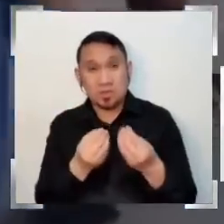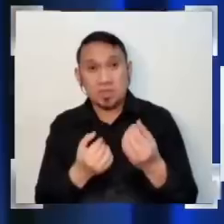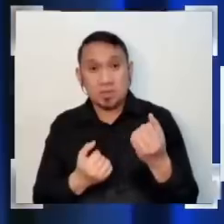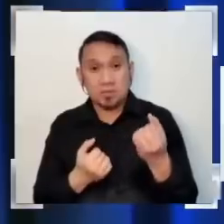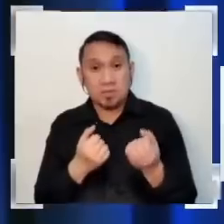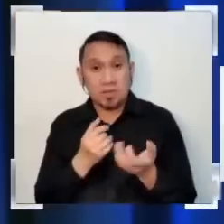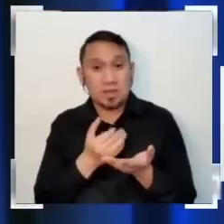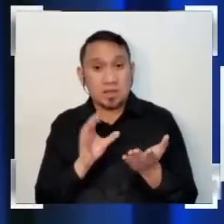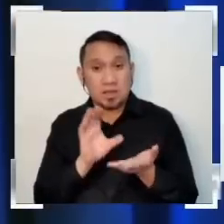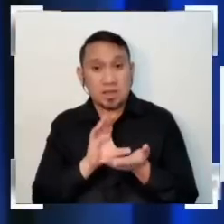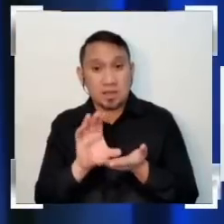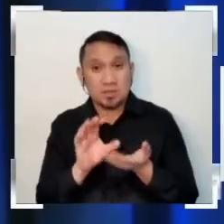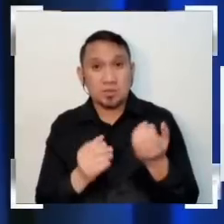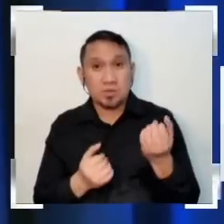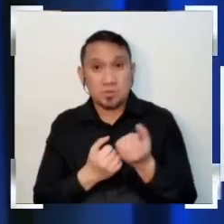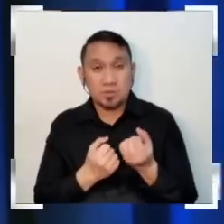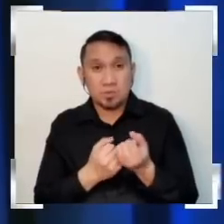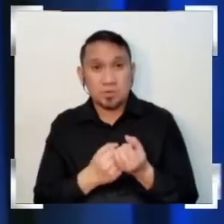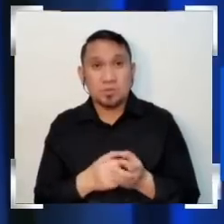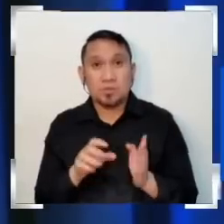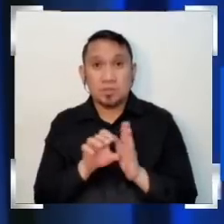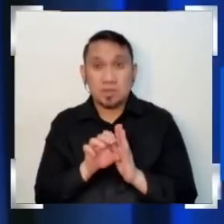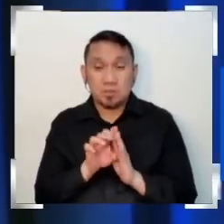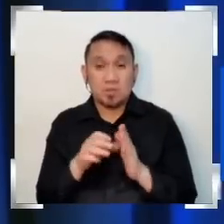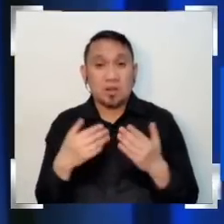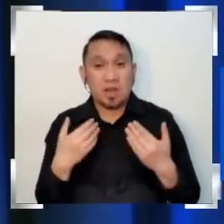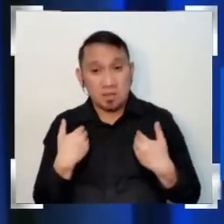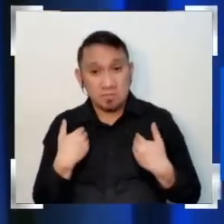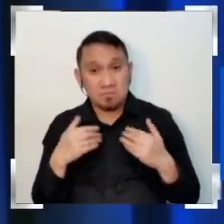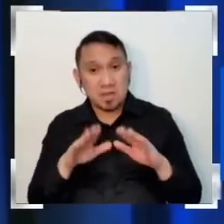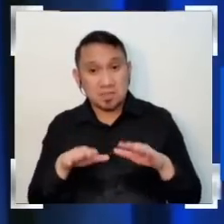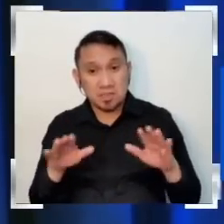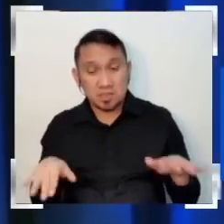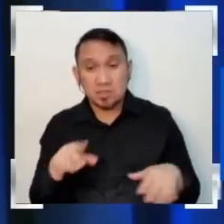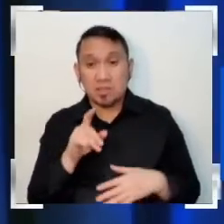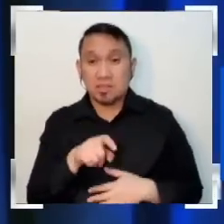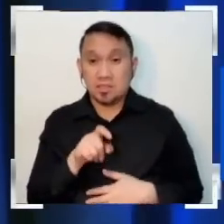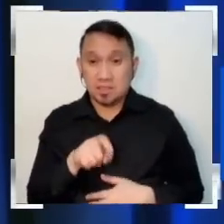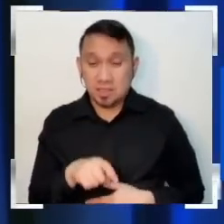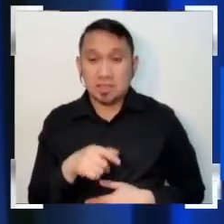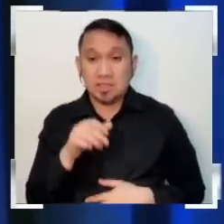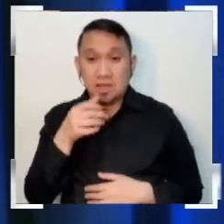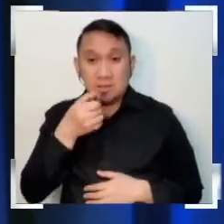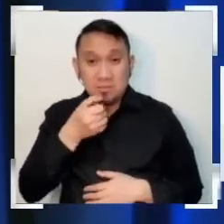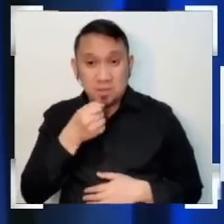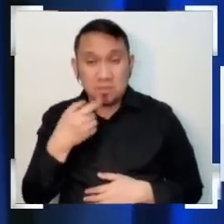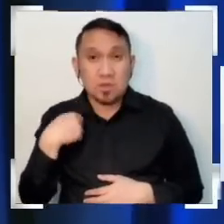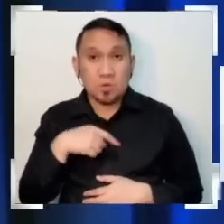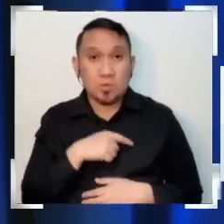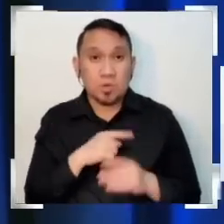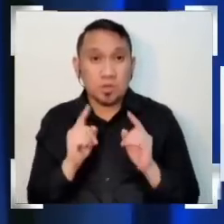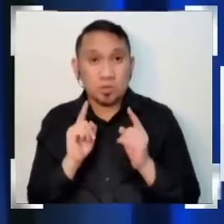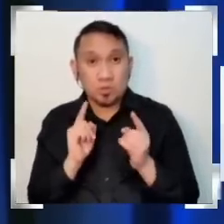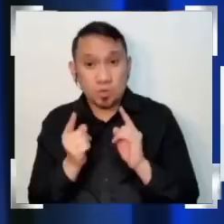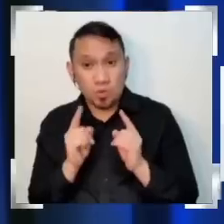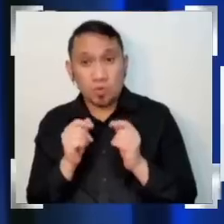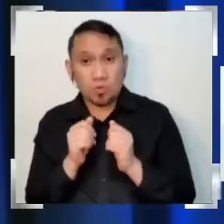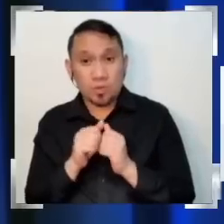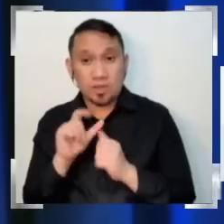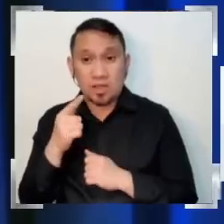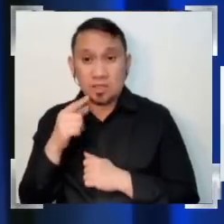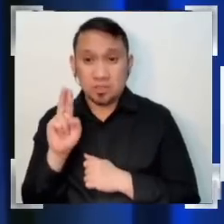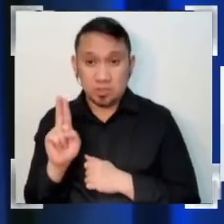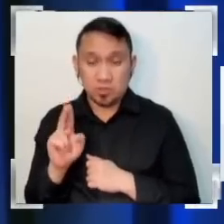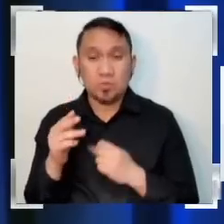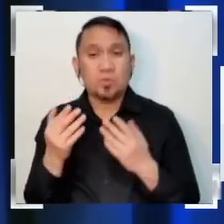Mayon. Kung mayroon kang anak na maliit na kailangan ng gatas, so and so forth, nag-uusap na rin kami ng local government upon the instruction of the president na baka